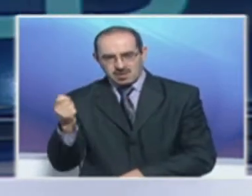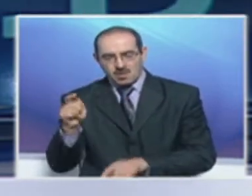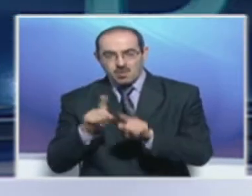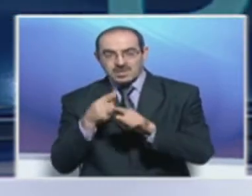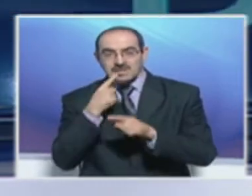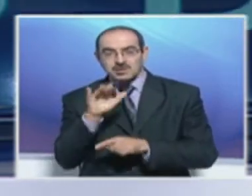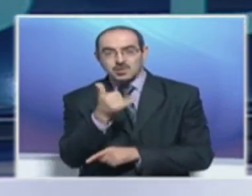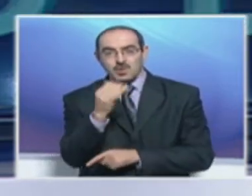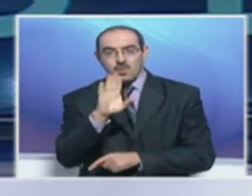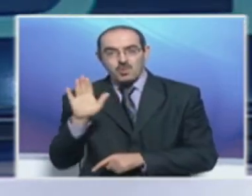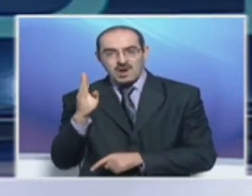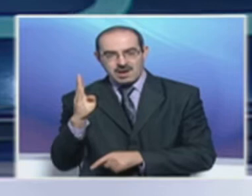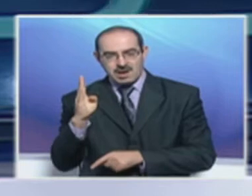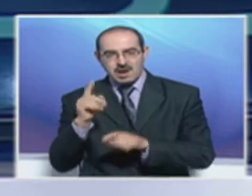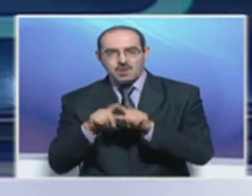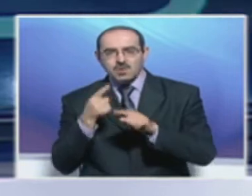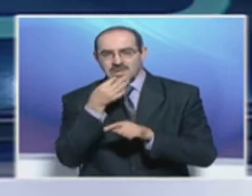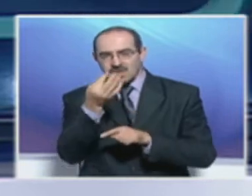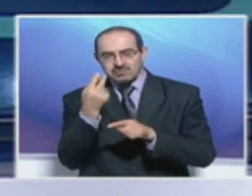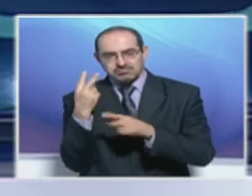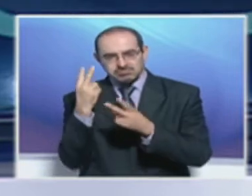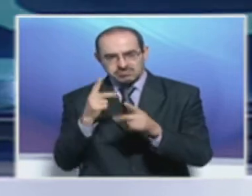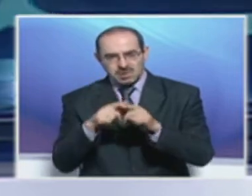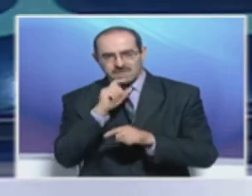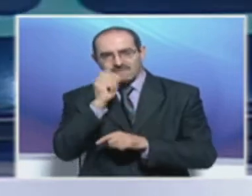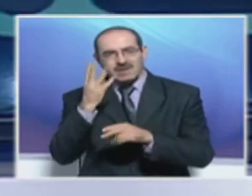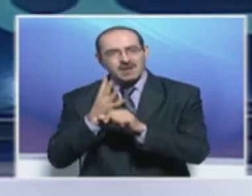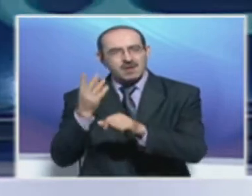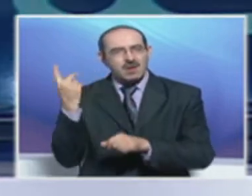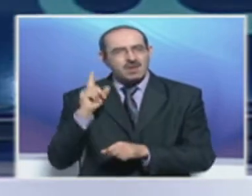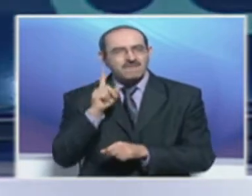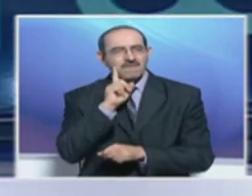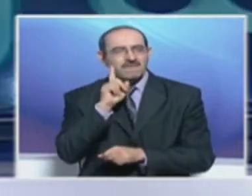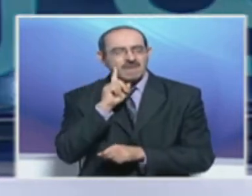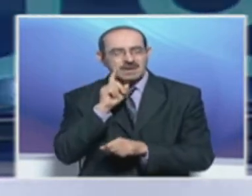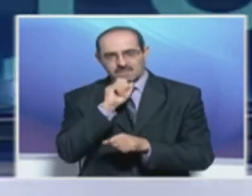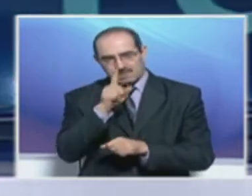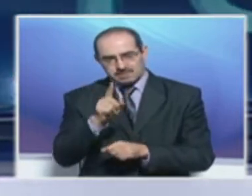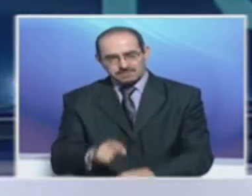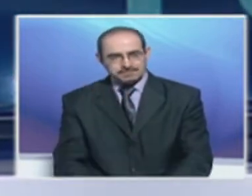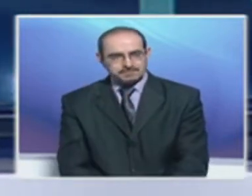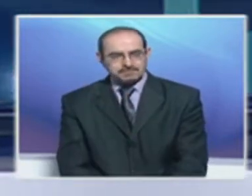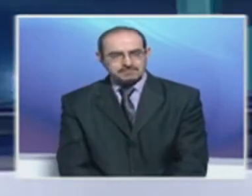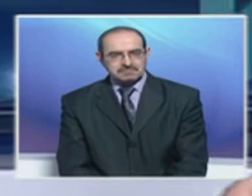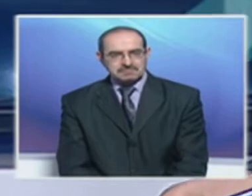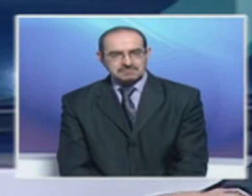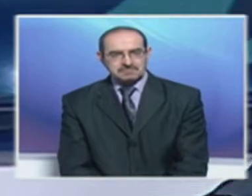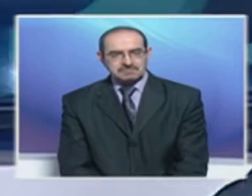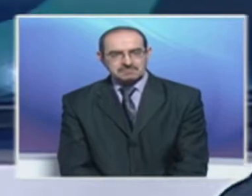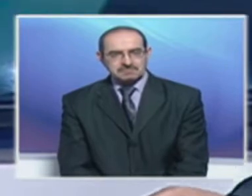وهذا بدعوة من الرئيسة الليبرية المنتهية ولايتها إيلين جونسون سوليف.